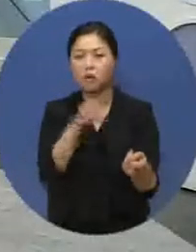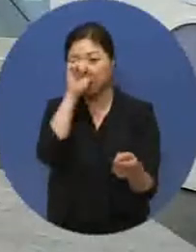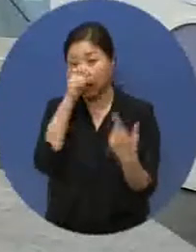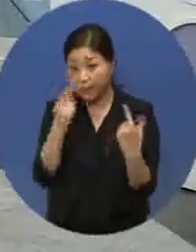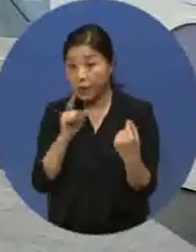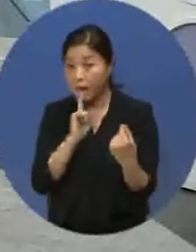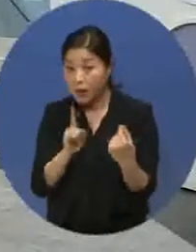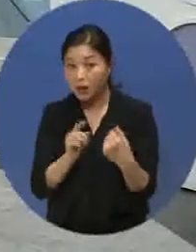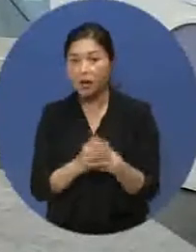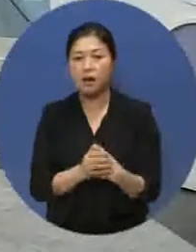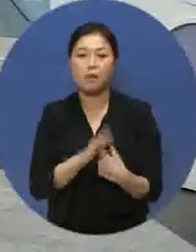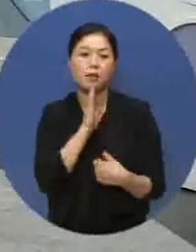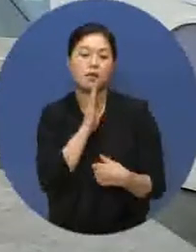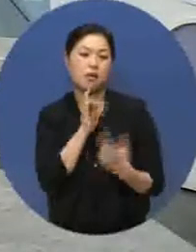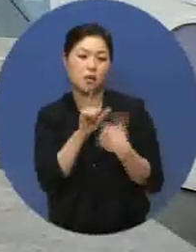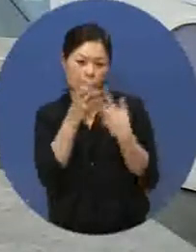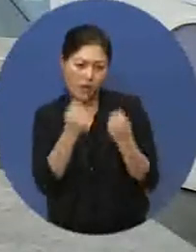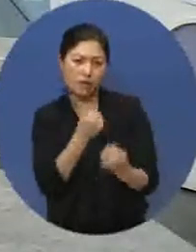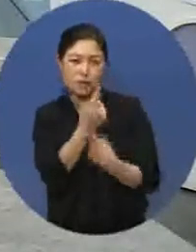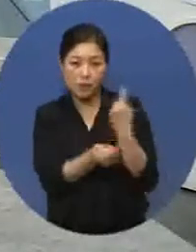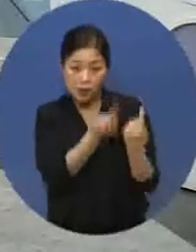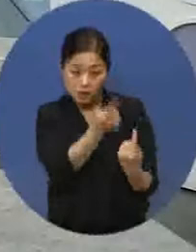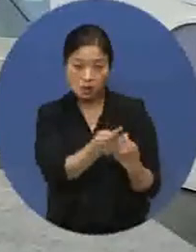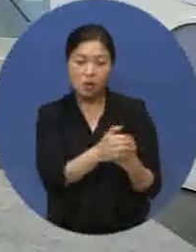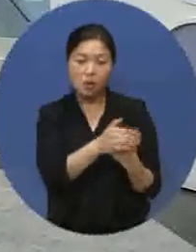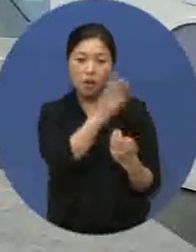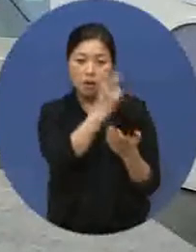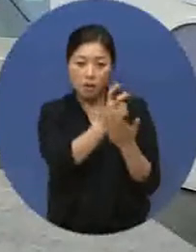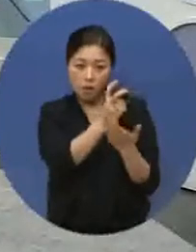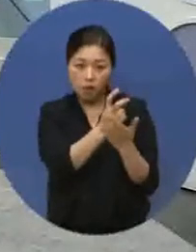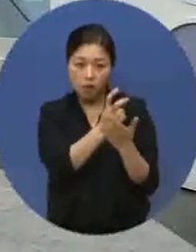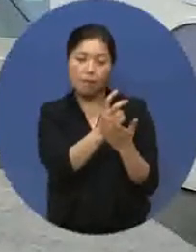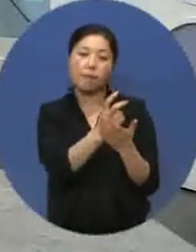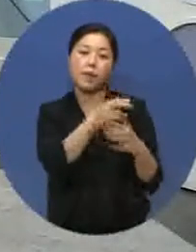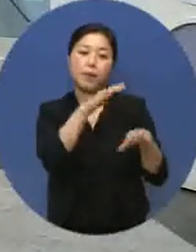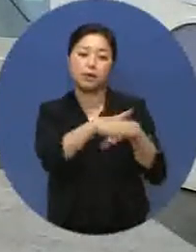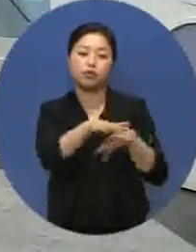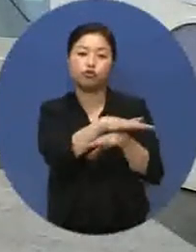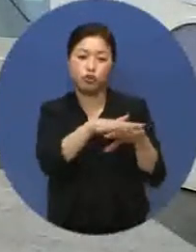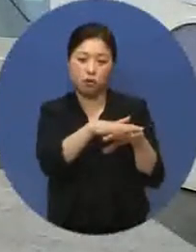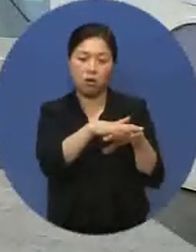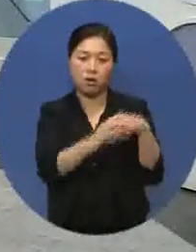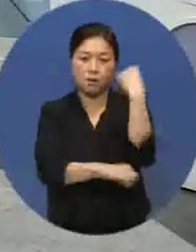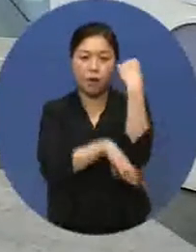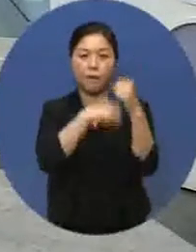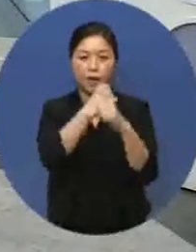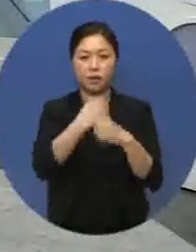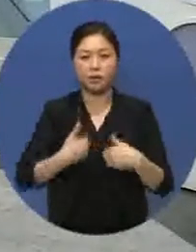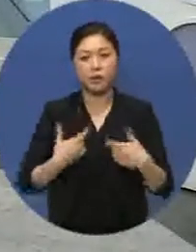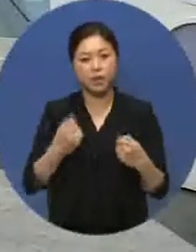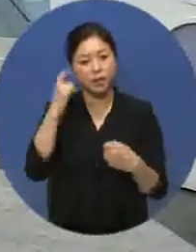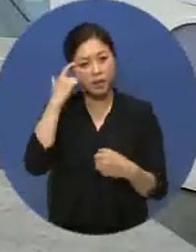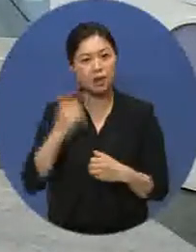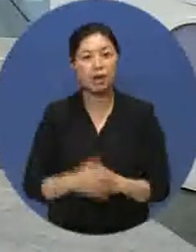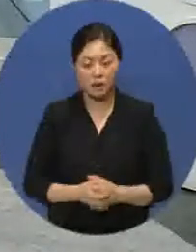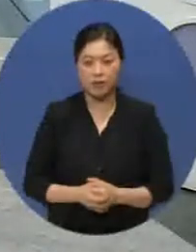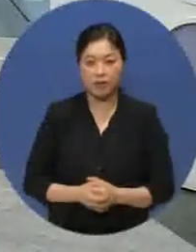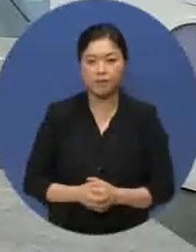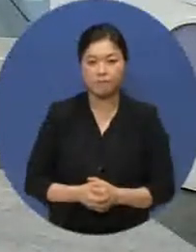많이. 법치주의의 틀을 만들어야 된다고 생각합니다. 잘 알겠습니다.